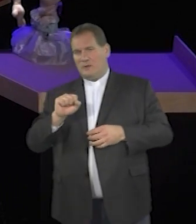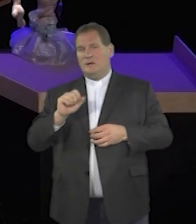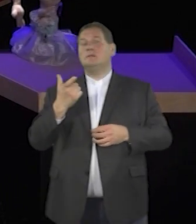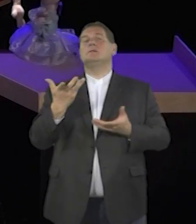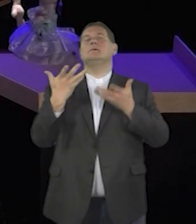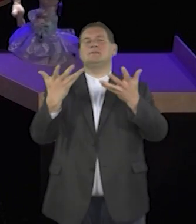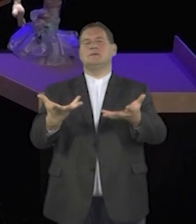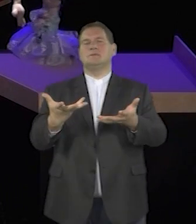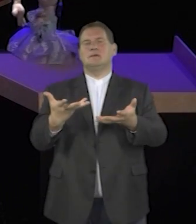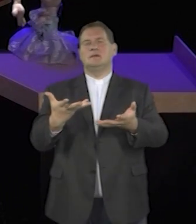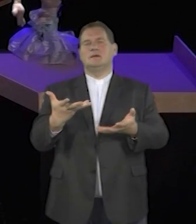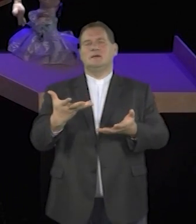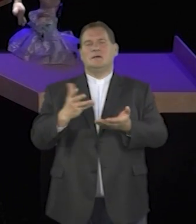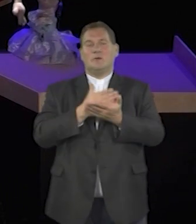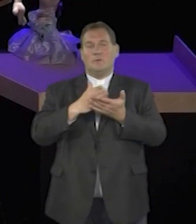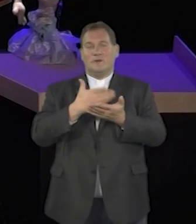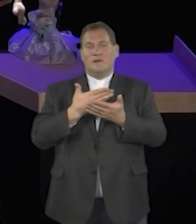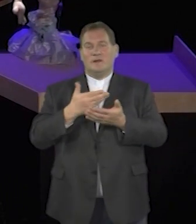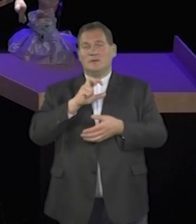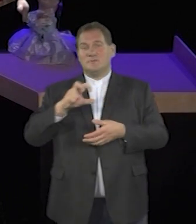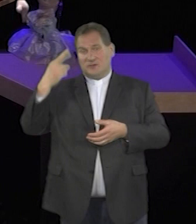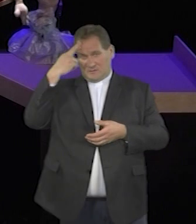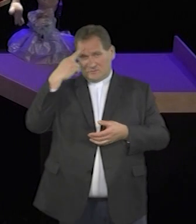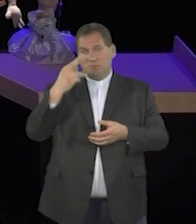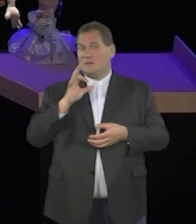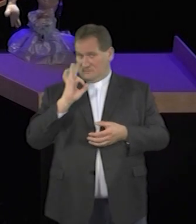na to, drogi kuchto? Czy wszystko rozumiesz?